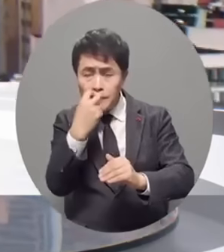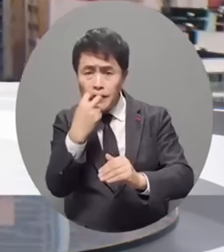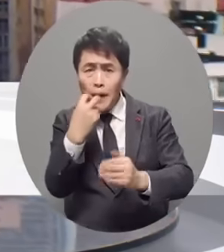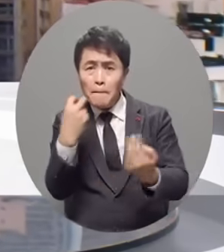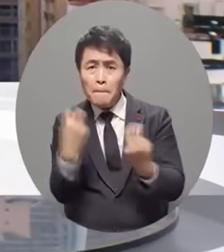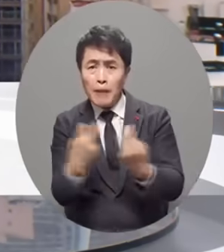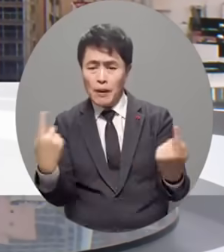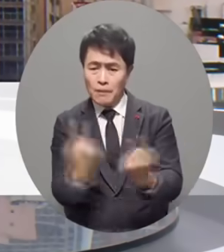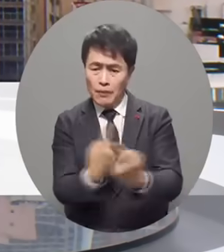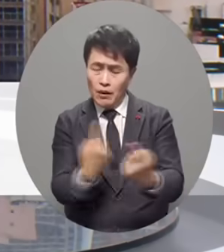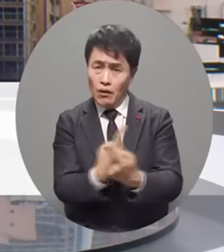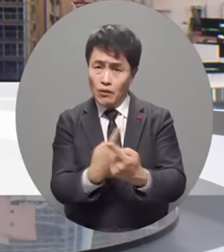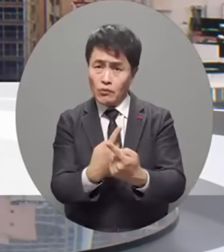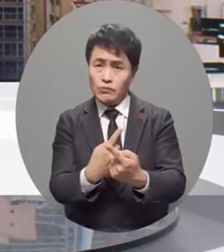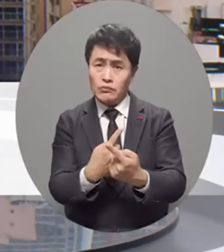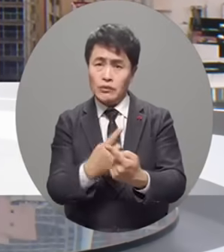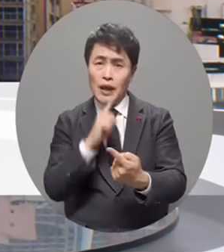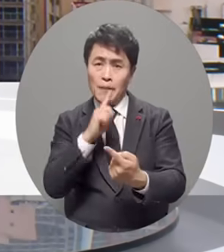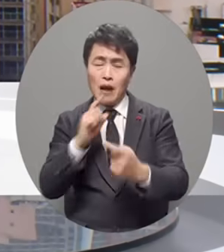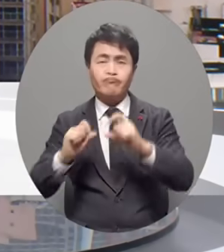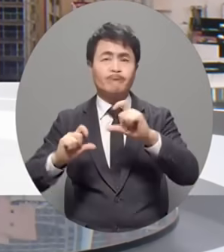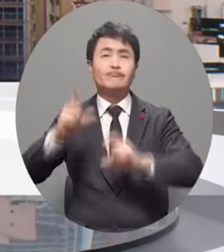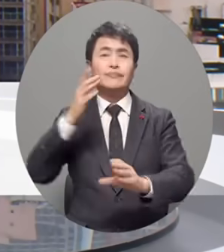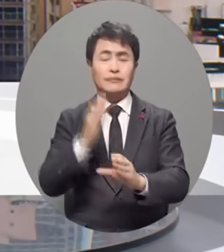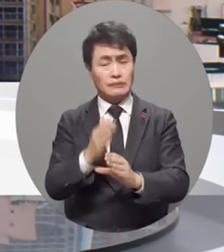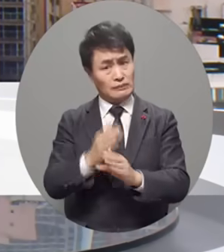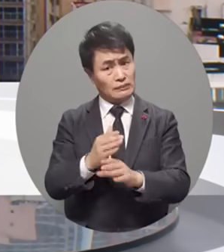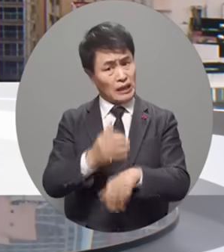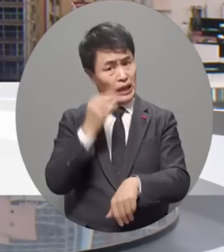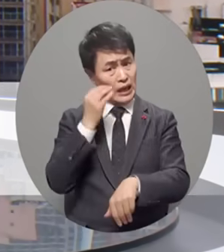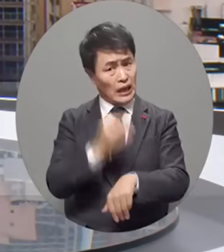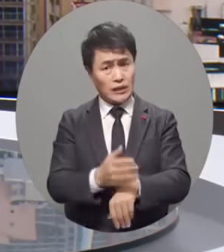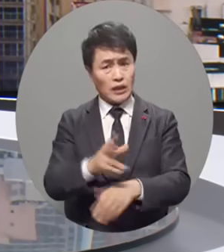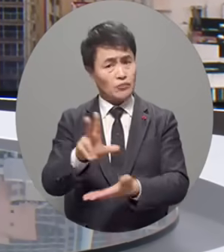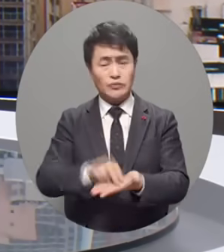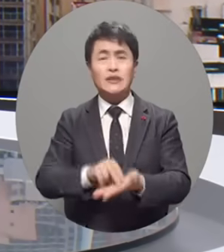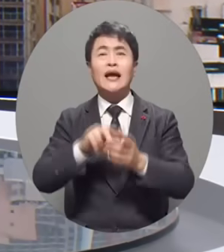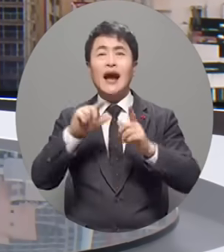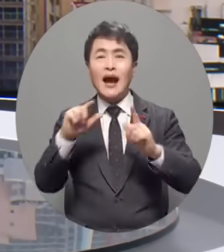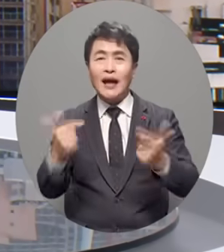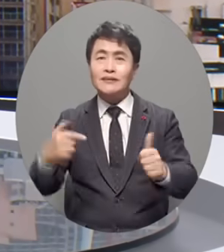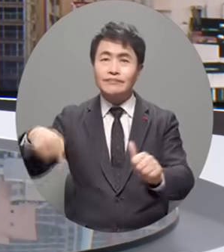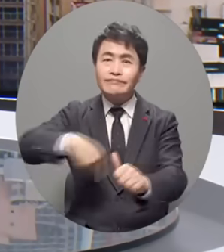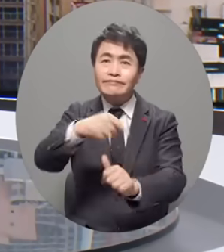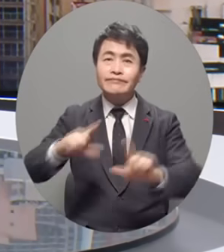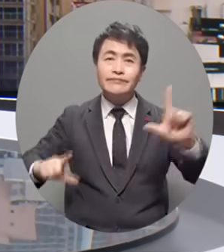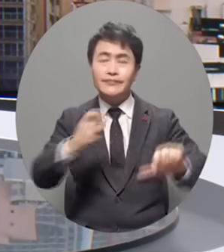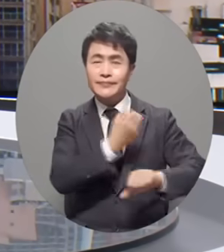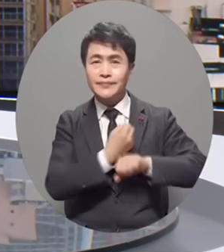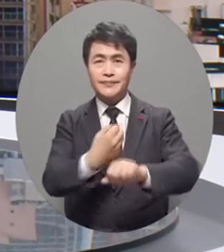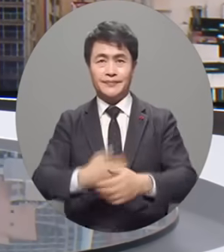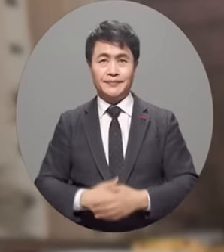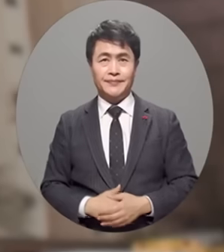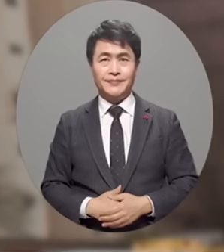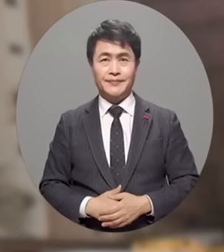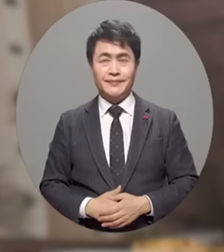방안이 유력하게 거론되고 있는데 간단한 문제는 아닙니다. 정동욱 기자가 짚어봤습니다.